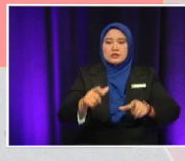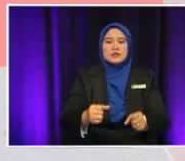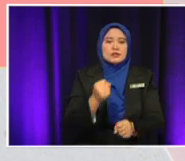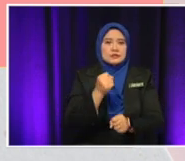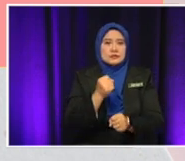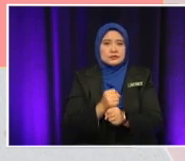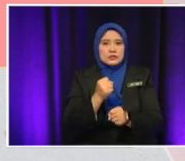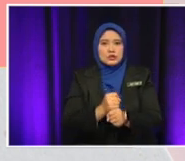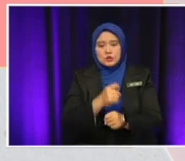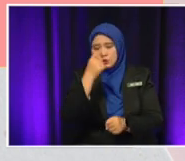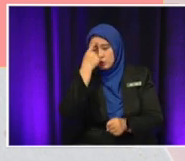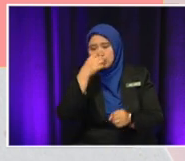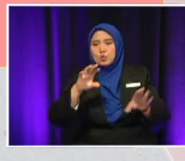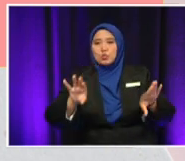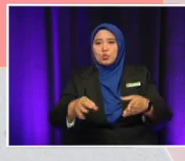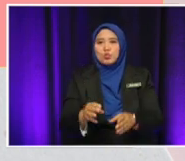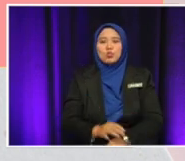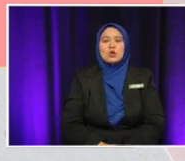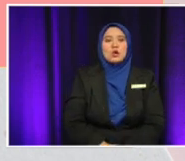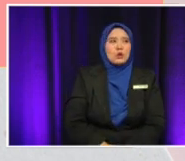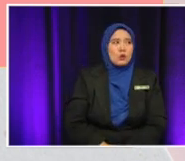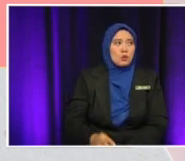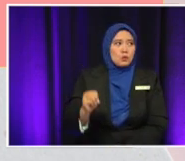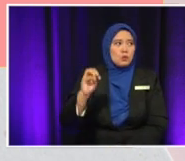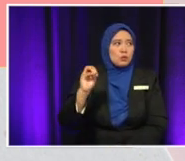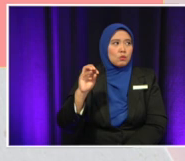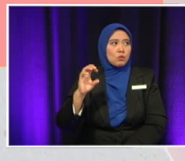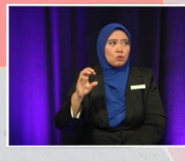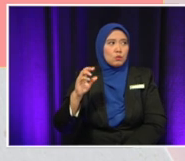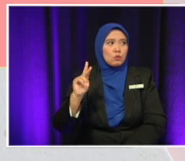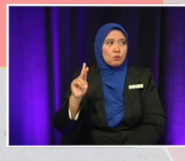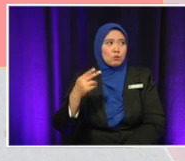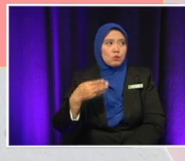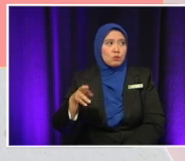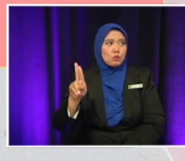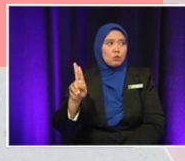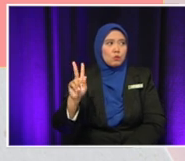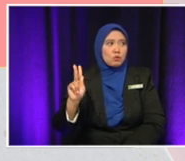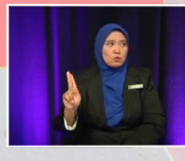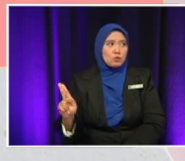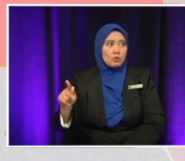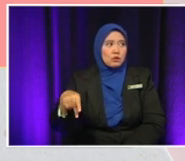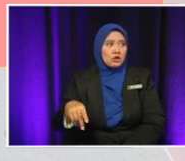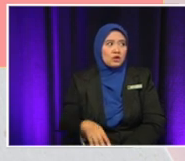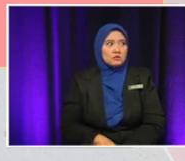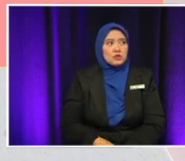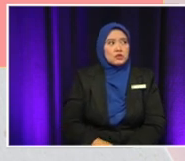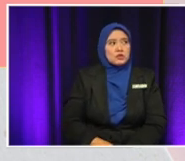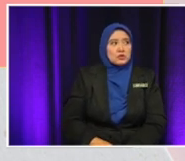contoh ataupun dalam bahasa Inggris yang tidak mengikuti urutan yang betul e